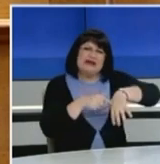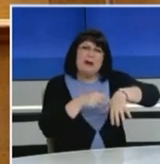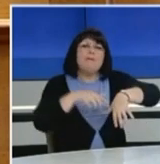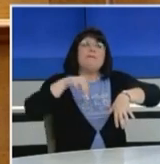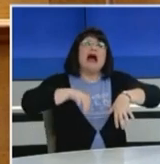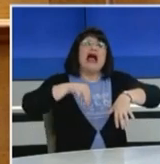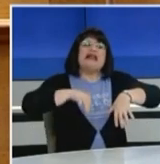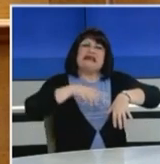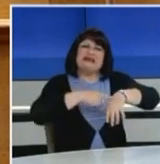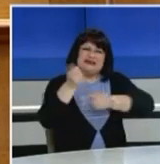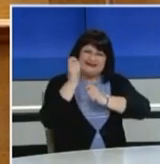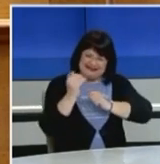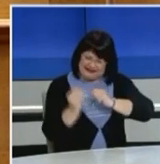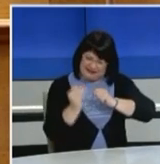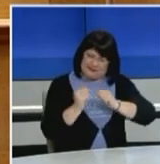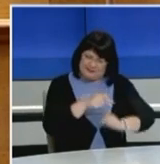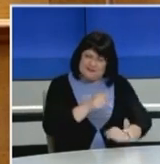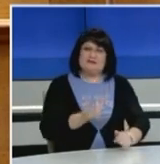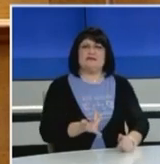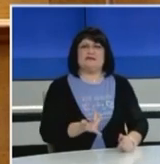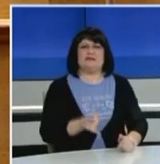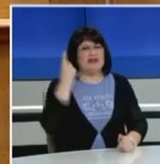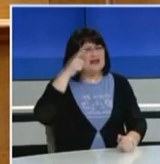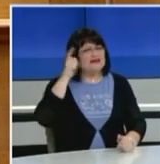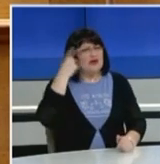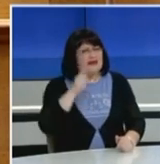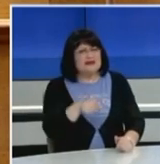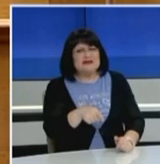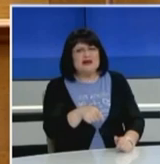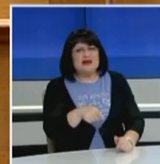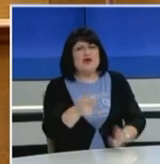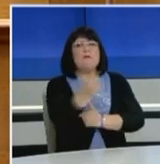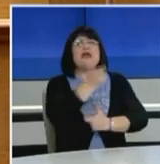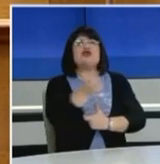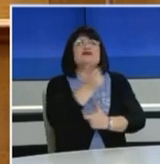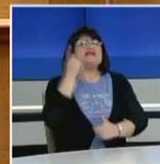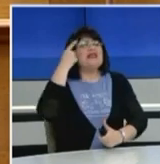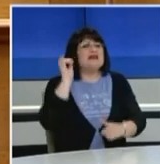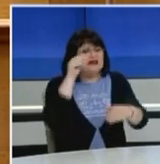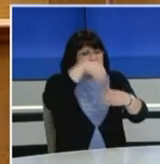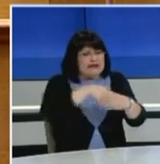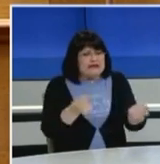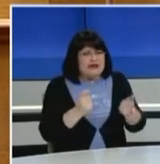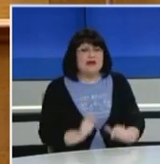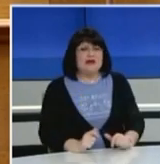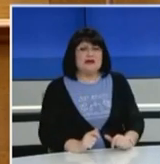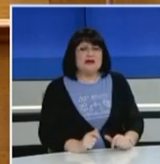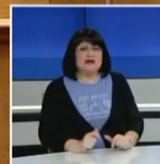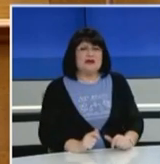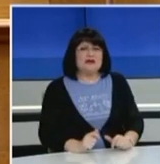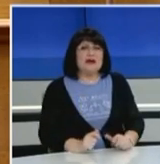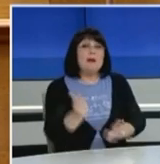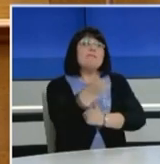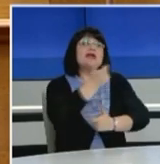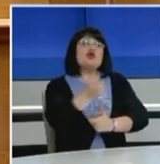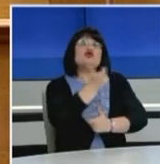να παριστάνετε τους ανήξερους για τα όσα φαίνεται ότι συμβαίνουν στο πυροσβεστικό σώμα. Και όταν μιλάμε για το